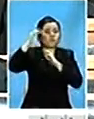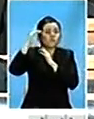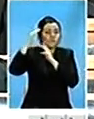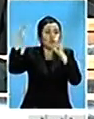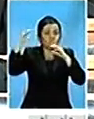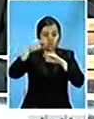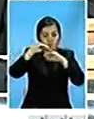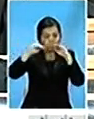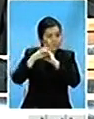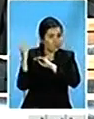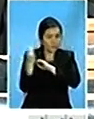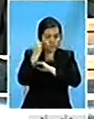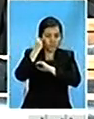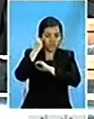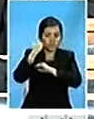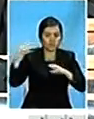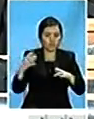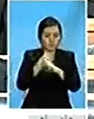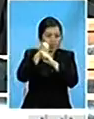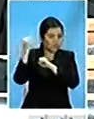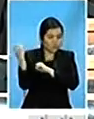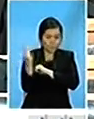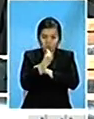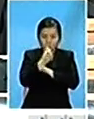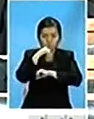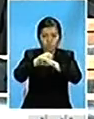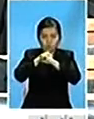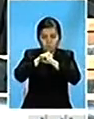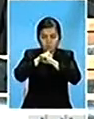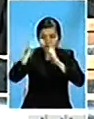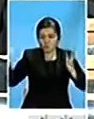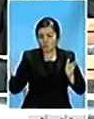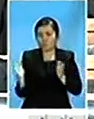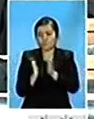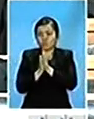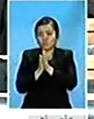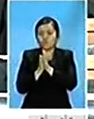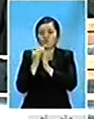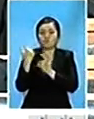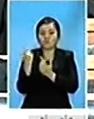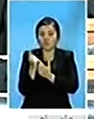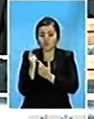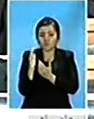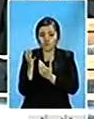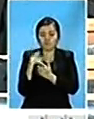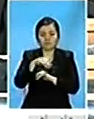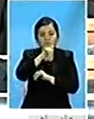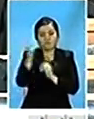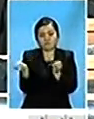โดยใช้วิธีจ้างเหมาออกแบบรวมก่อสร้างนั้นสุดท้ายจะทำให้เกิดความล่าช้